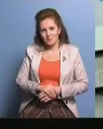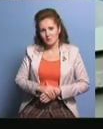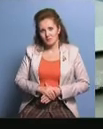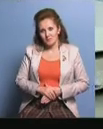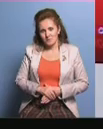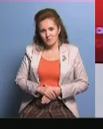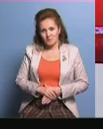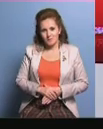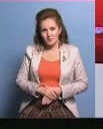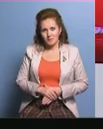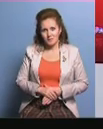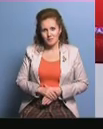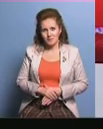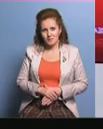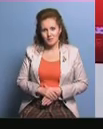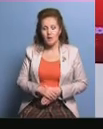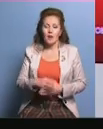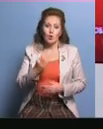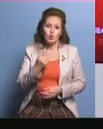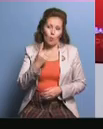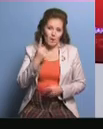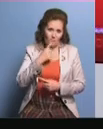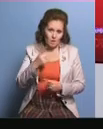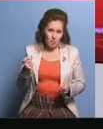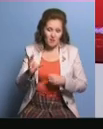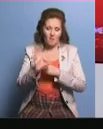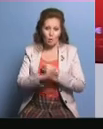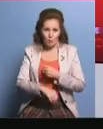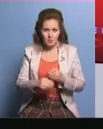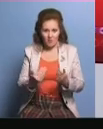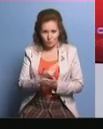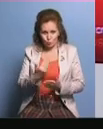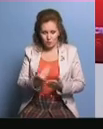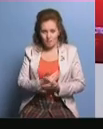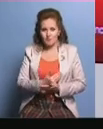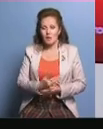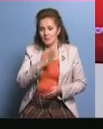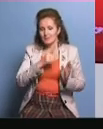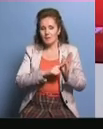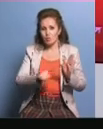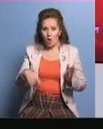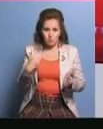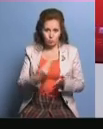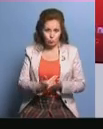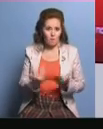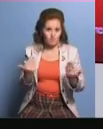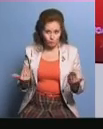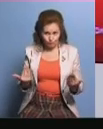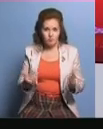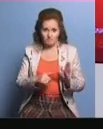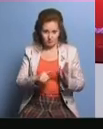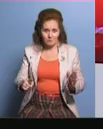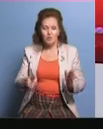Удмуртия». Еще одна информация в конце выпуска. Сезон отпусков в самом разгаре. Чтобы не испортить отдых, даже при